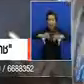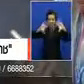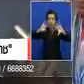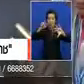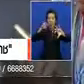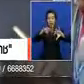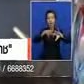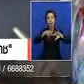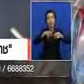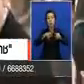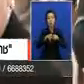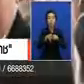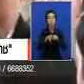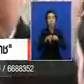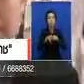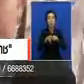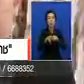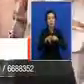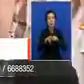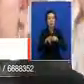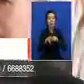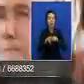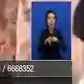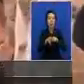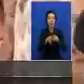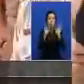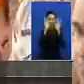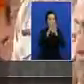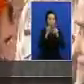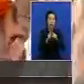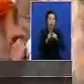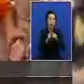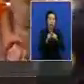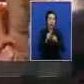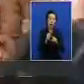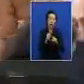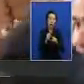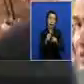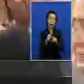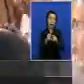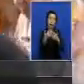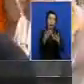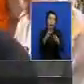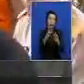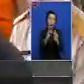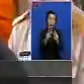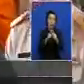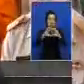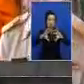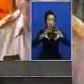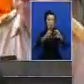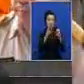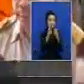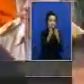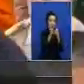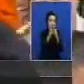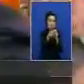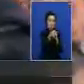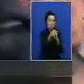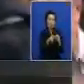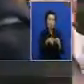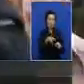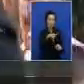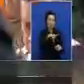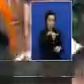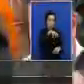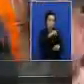จะยุติหรือว่าเข้าข่ายประมาณว่าจะคล้ายๆกับการเข้าไปก้าวก่ายการทำงานหรือเปล่าวันนี้คุณสุว